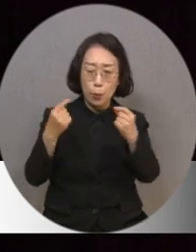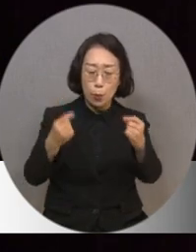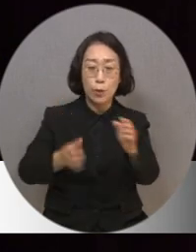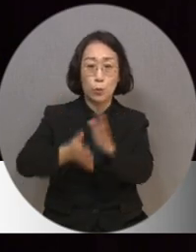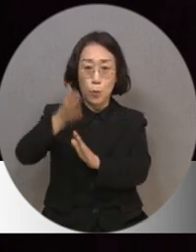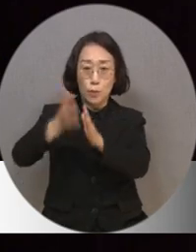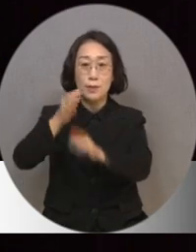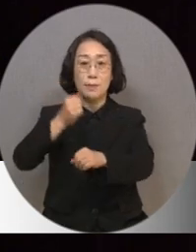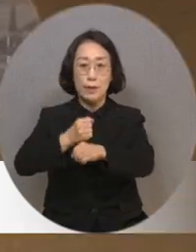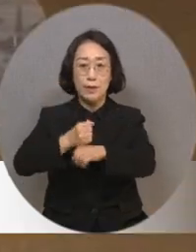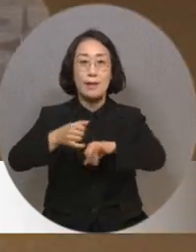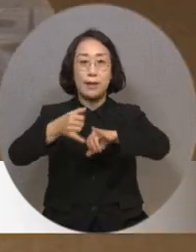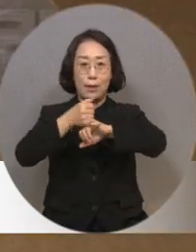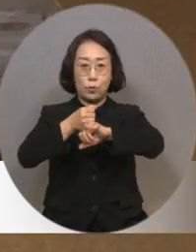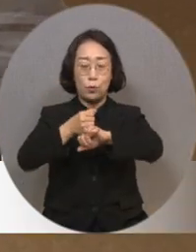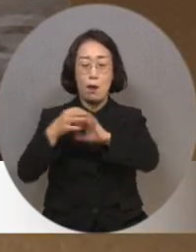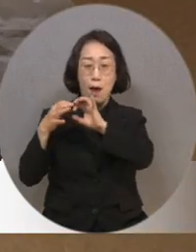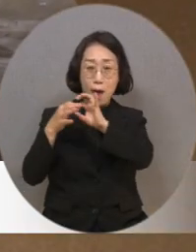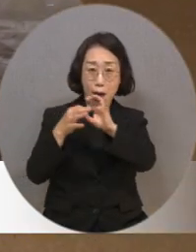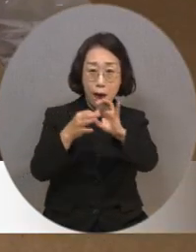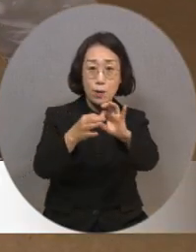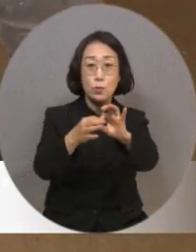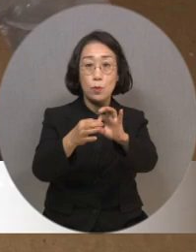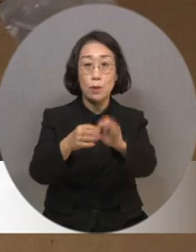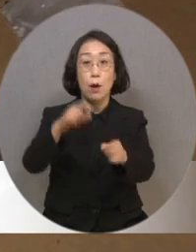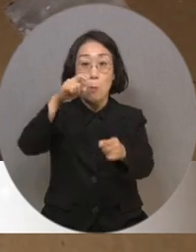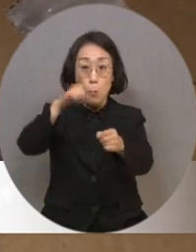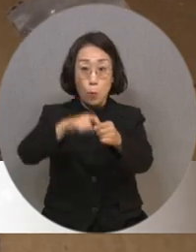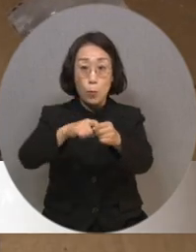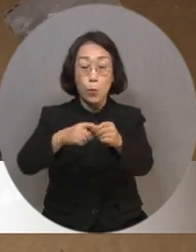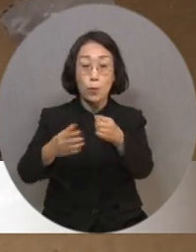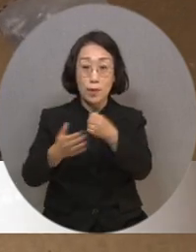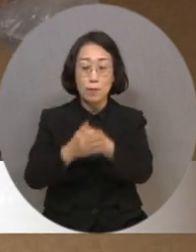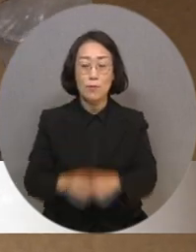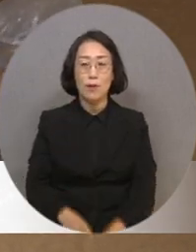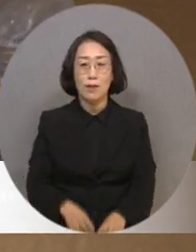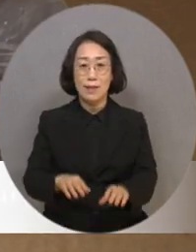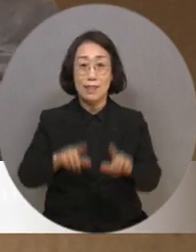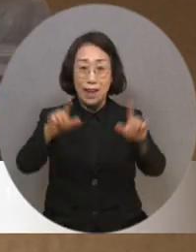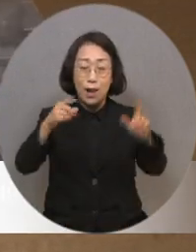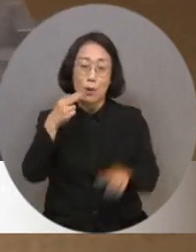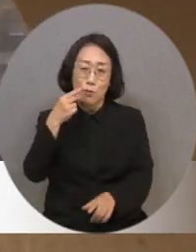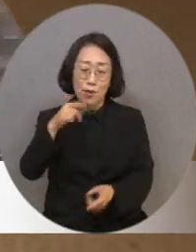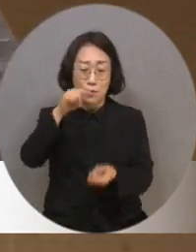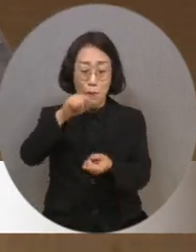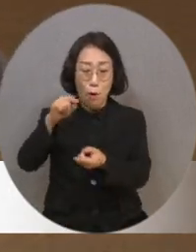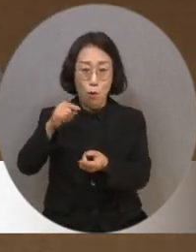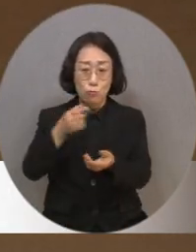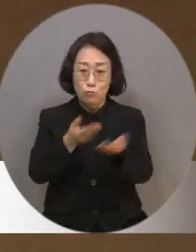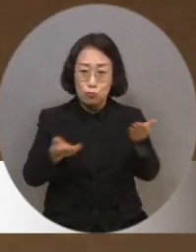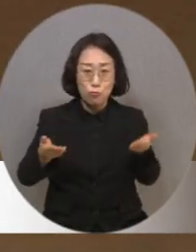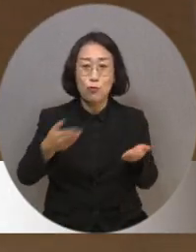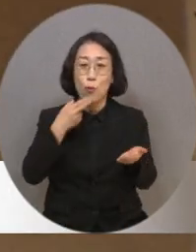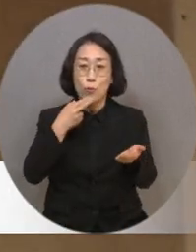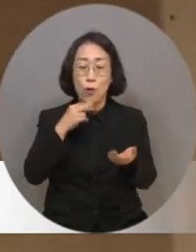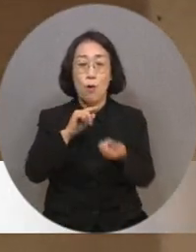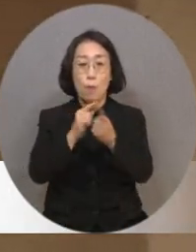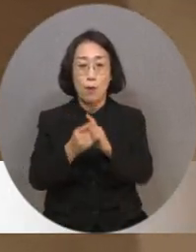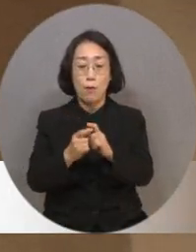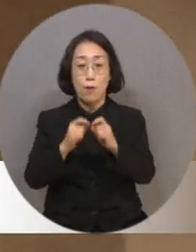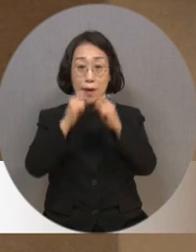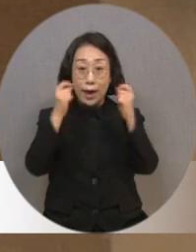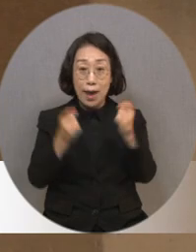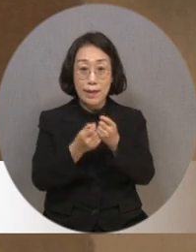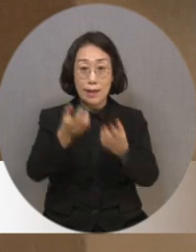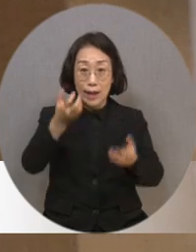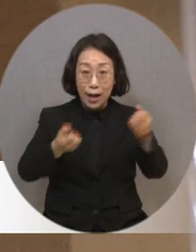만들겠다고 전했습니다. 지속 가능성을 주제로 한 행사인 만큼 플라스틱병 생수를 제공하지 않는 대신